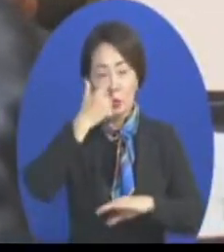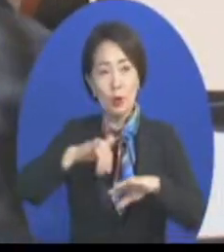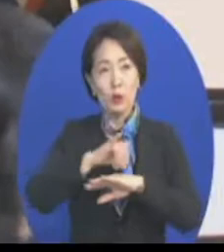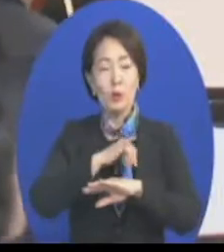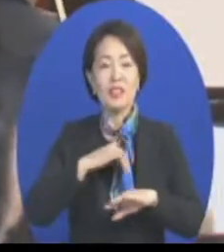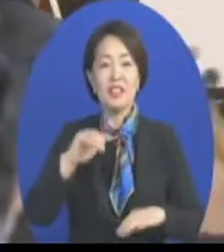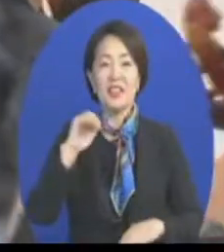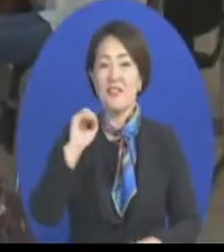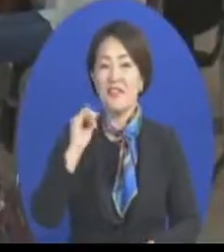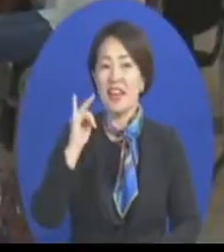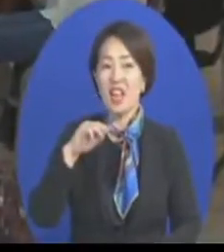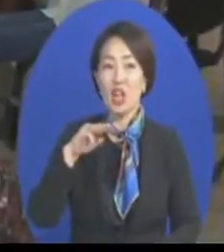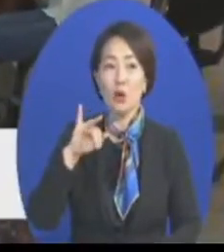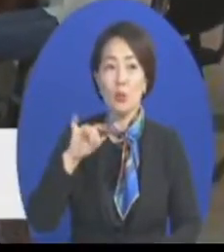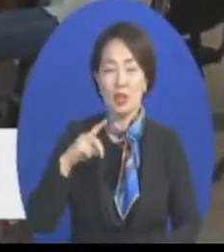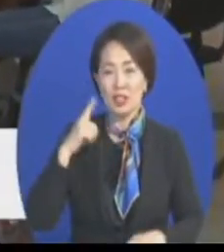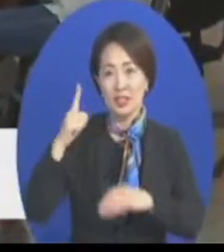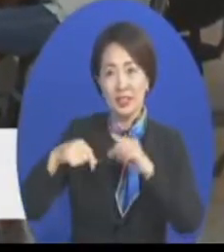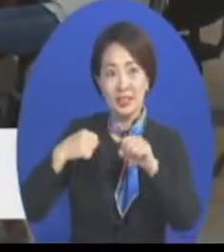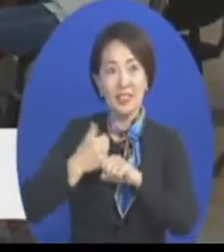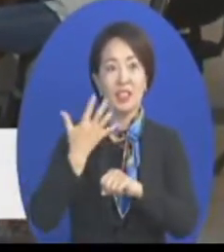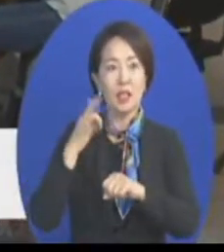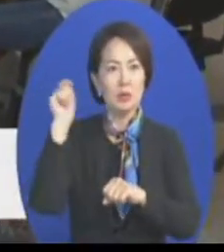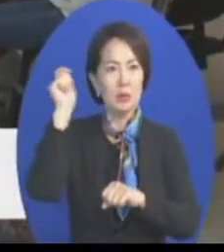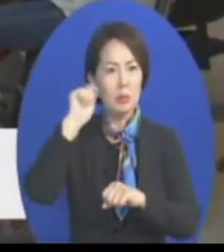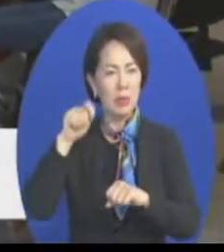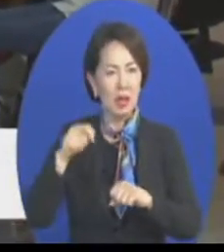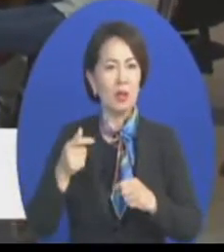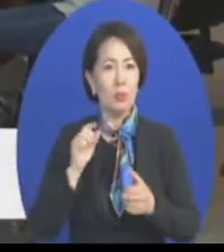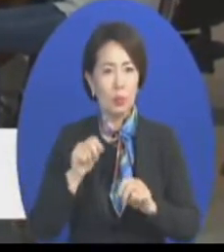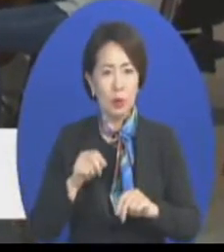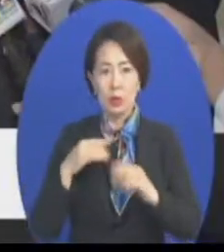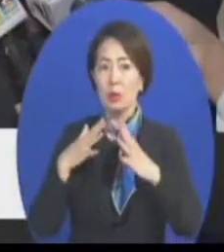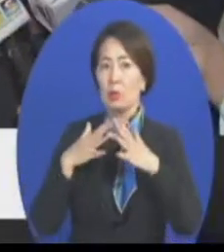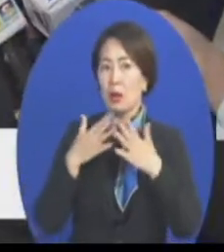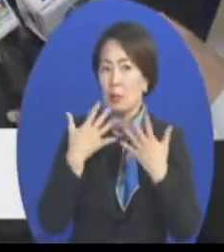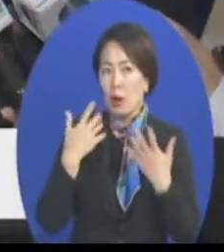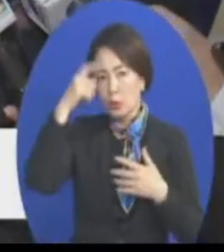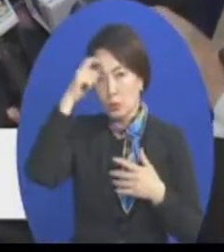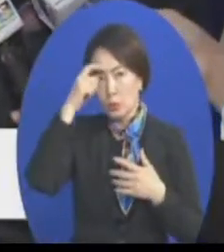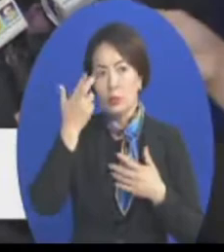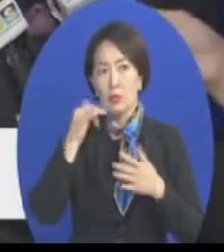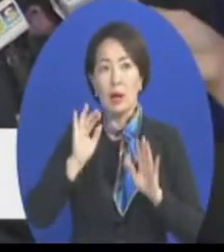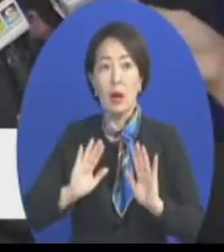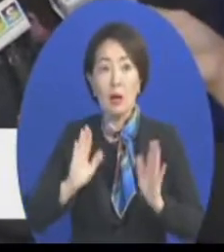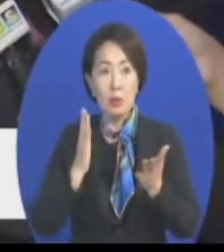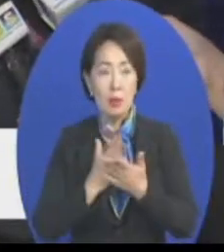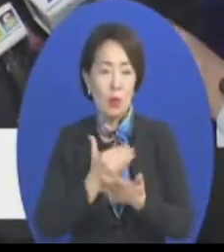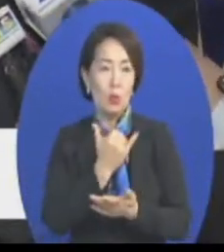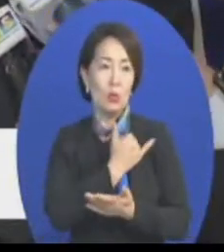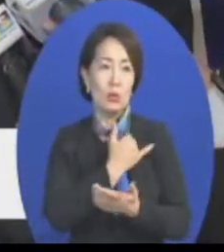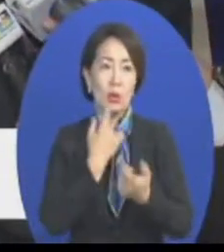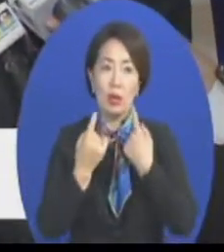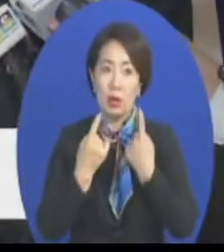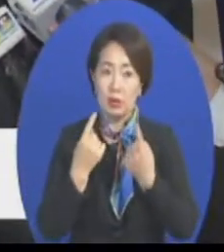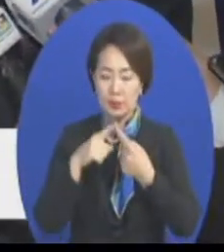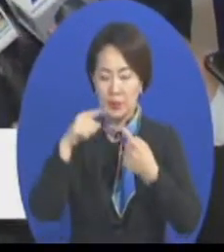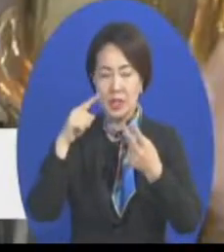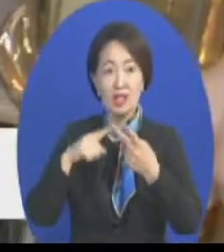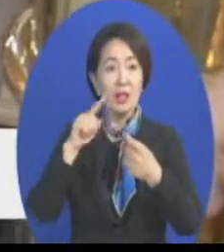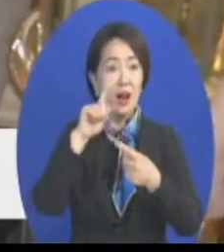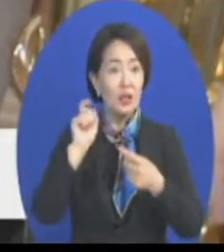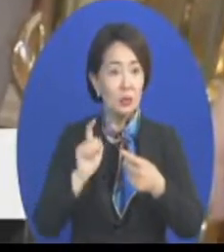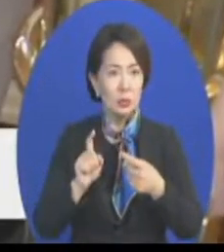Монгол улсын филармон эх хонд 50 жилийн ойгоо тэмдэглэнэ. Гэтэл өнөөдөр өөр юм гисэн байргу, түрээсийн байранд байгааг удирдлагууд нь хэлж байна. Энэ бол нэг л